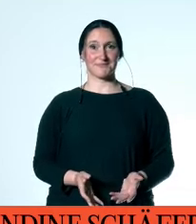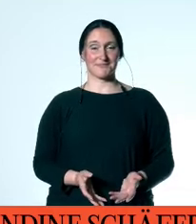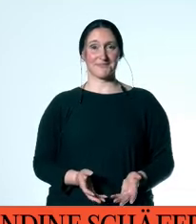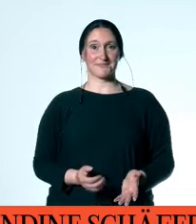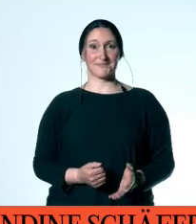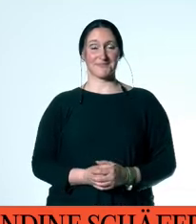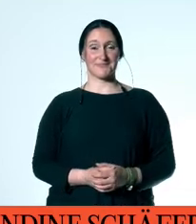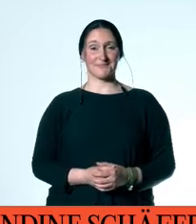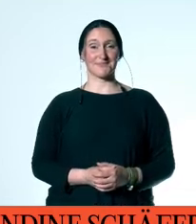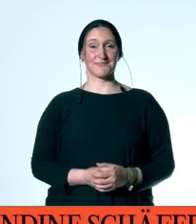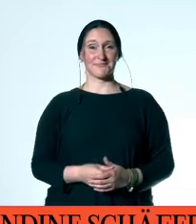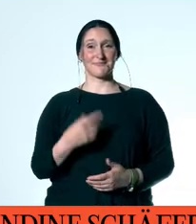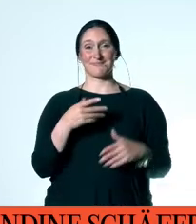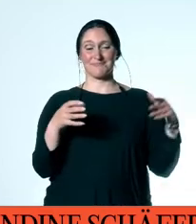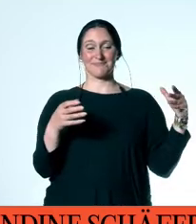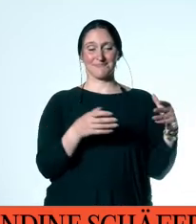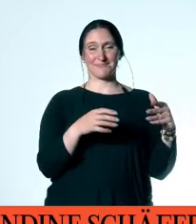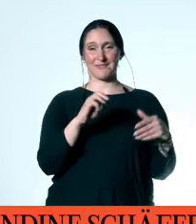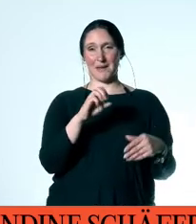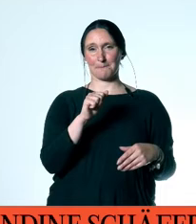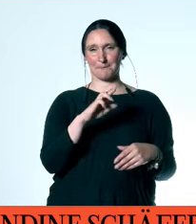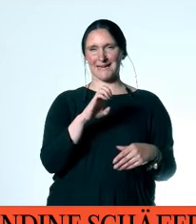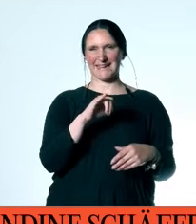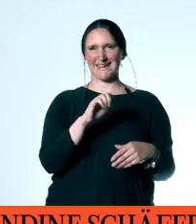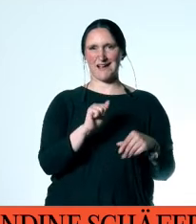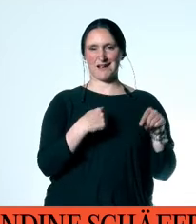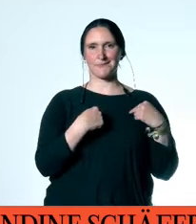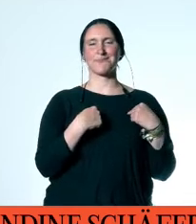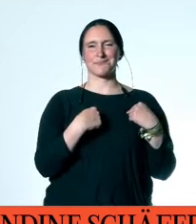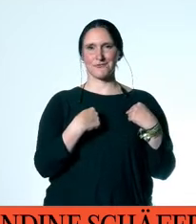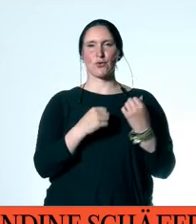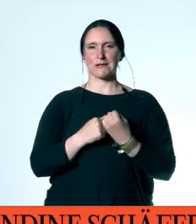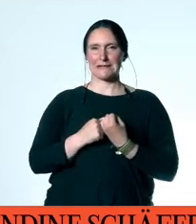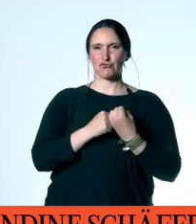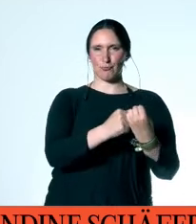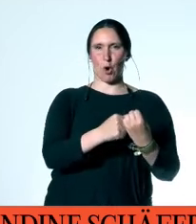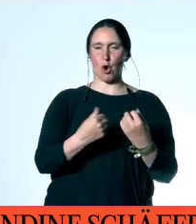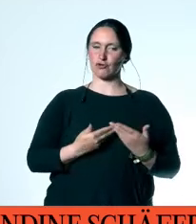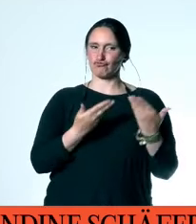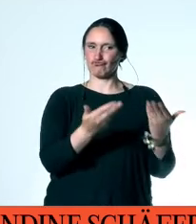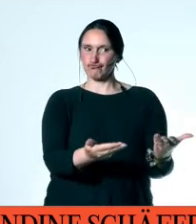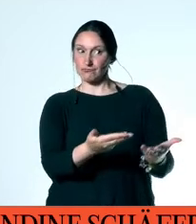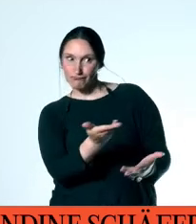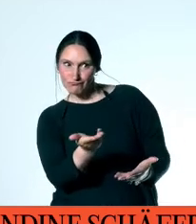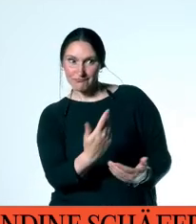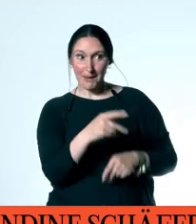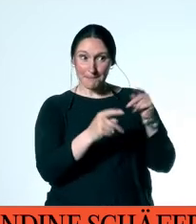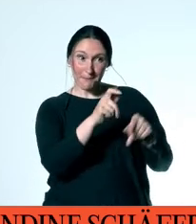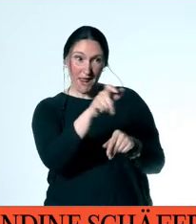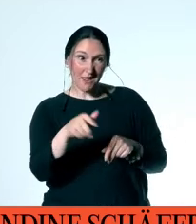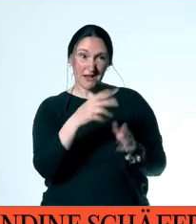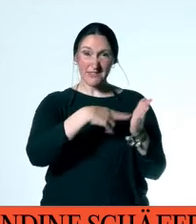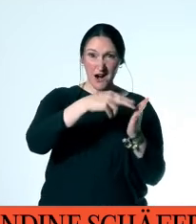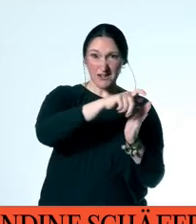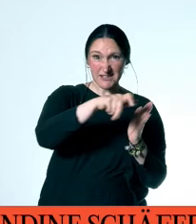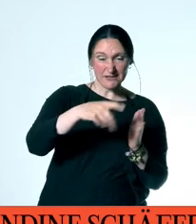So we at Marea are always interested in offering our support and collaborating with people who are working on different artistic